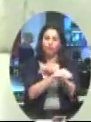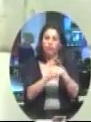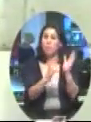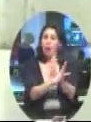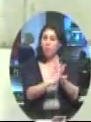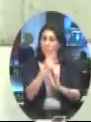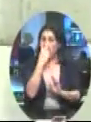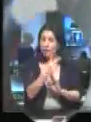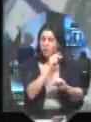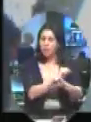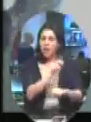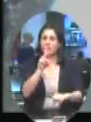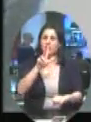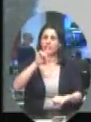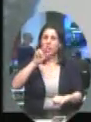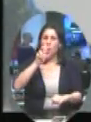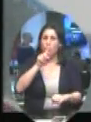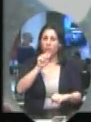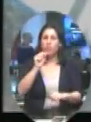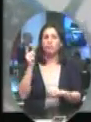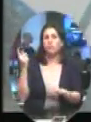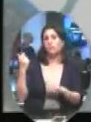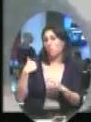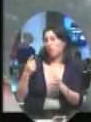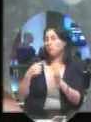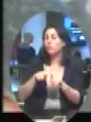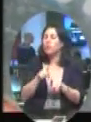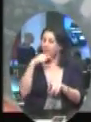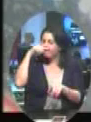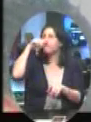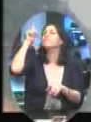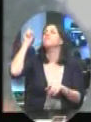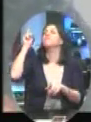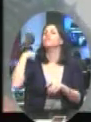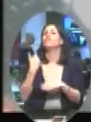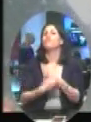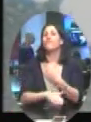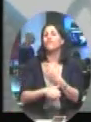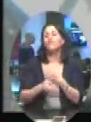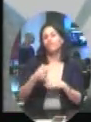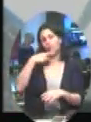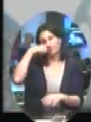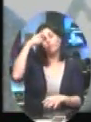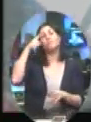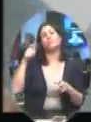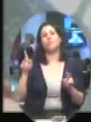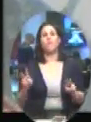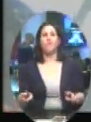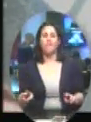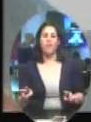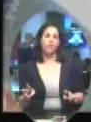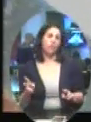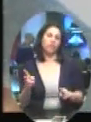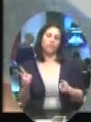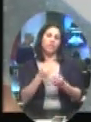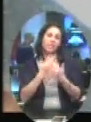ביקר בכלא קציעות. אני אצא בראש מורם ובמורל גבוה, ועוד